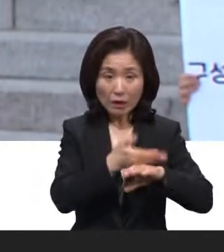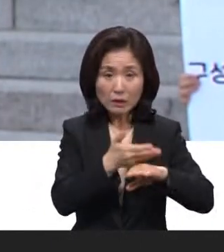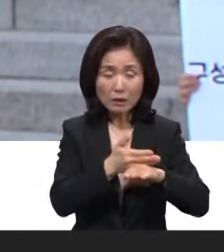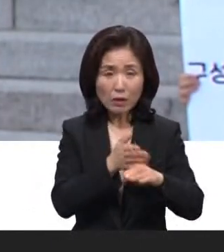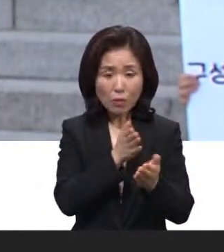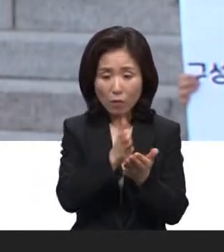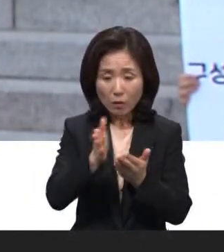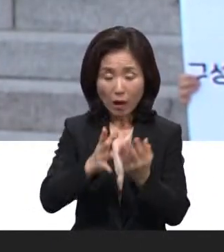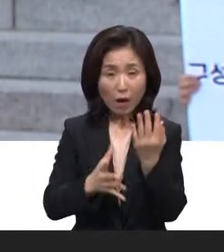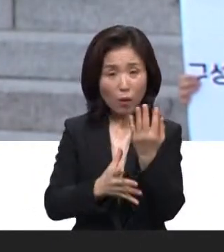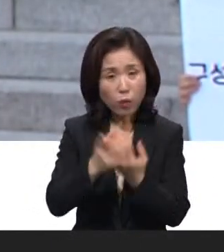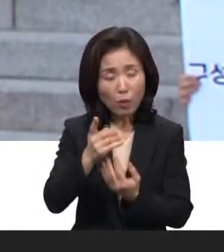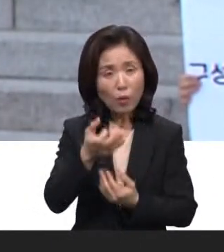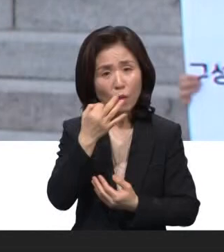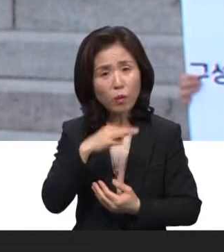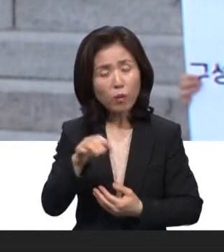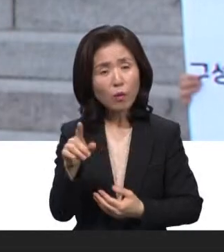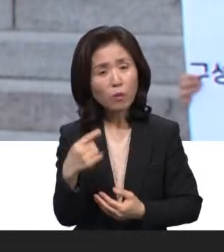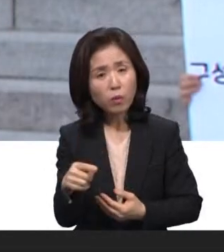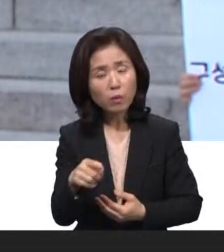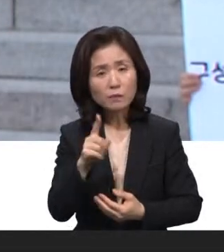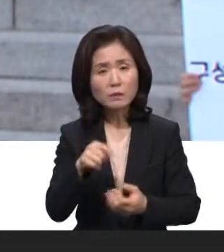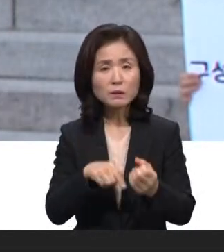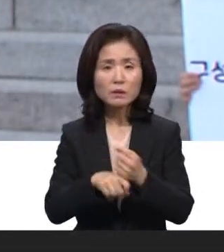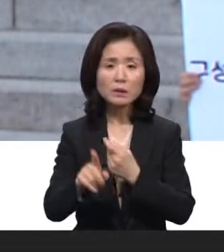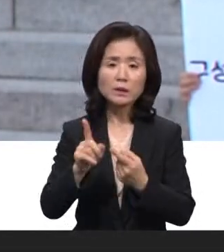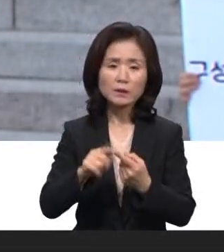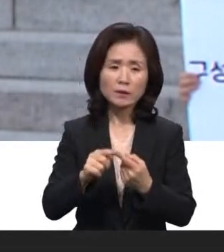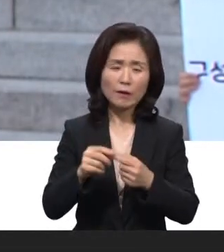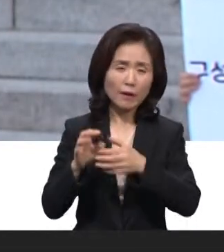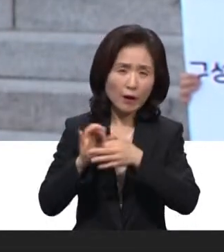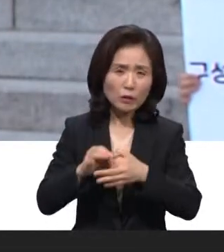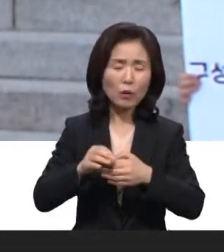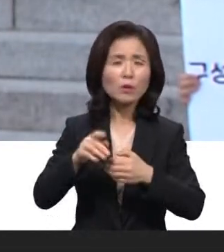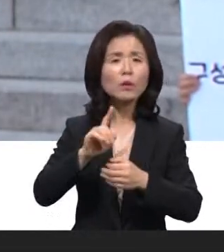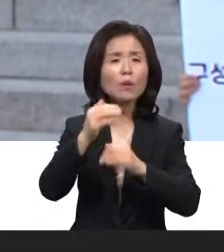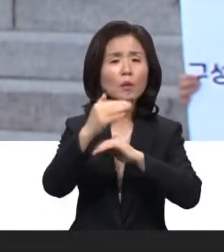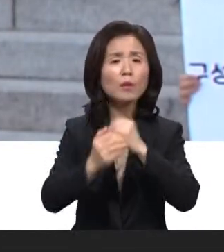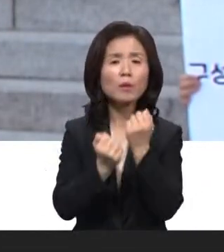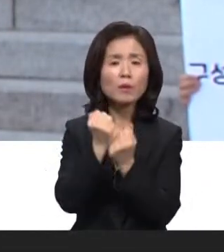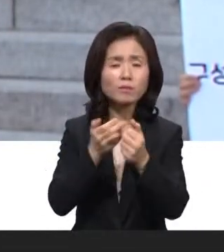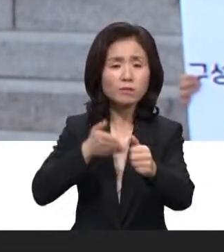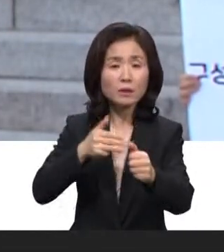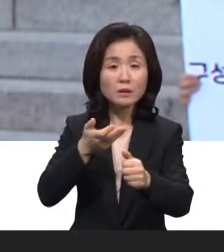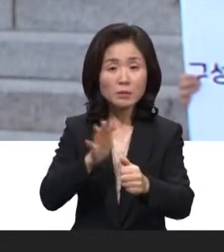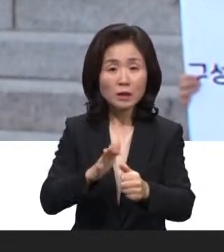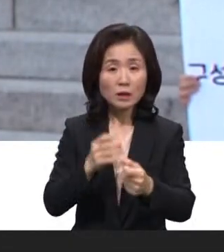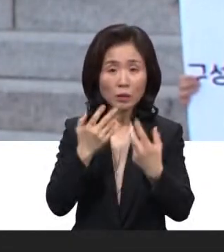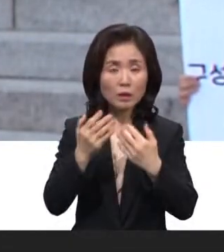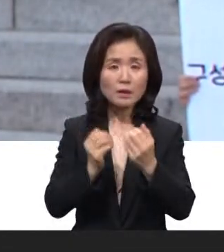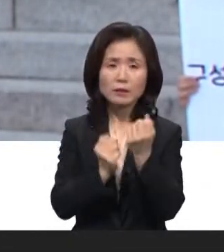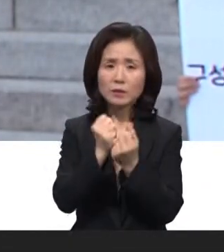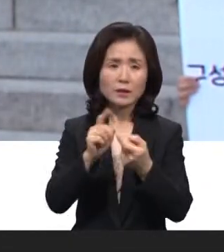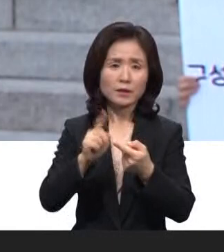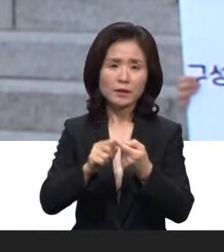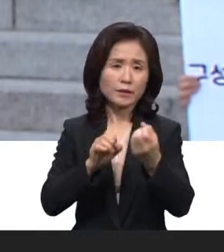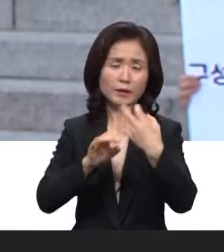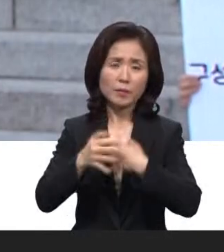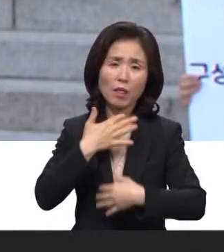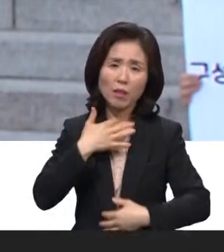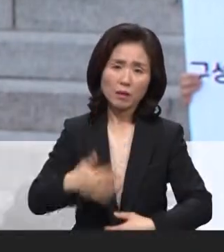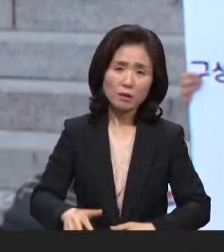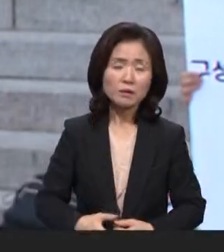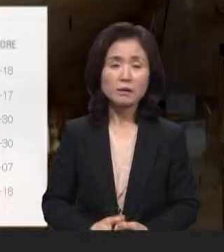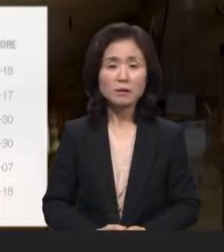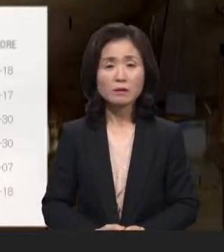어떤 효익을 얻고자 함인지 저희는 그 근거에 대해서 꾸준히 요청을 드렸으나 이에 대한 정확한 근거는 한 번도 답변을 받지